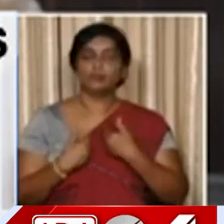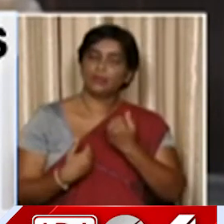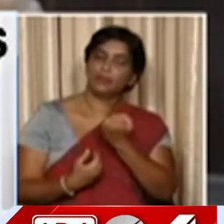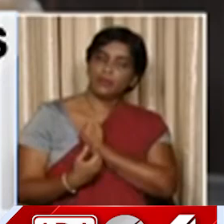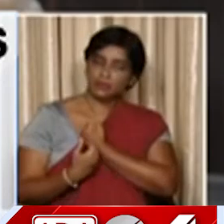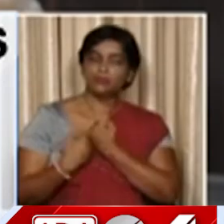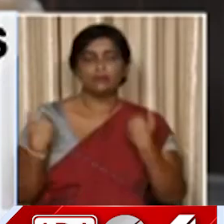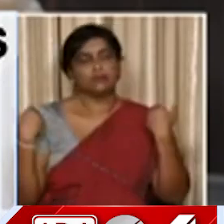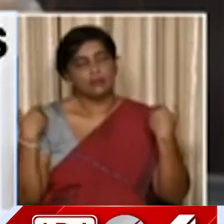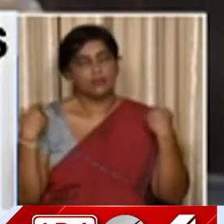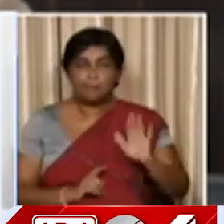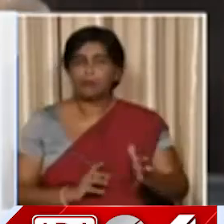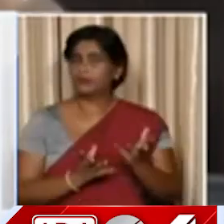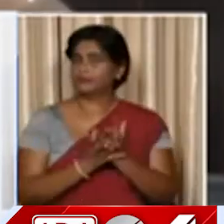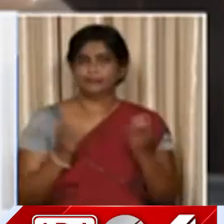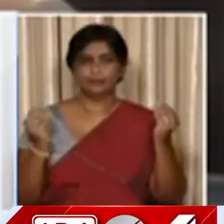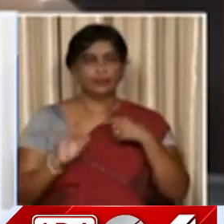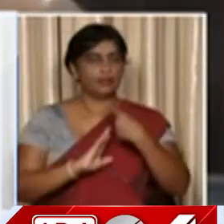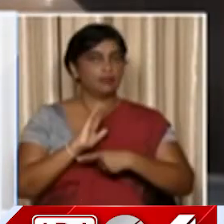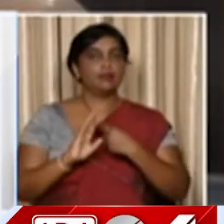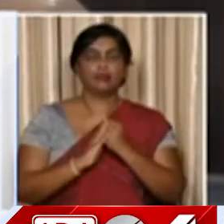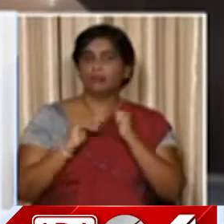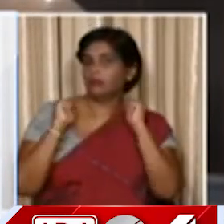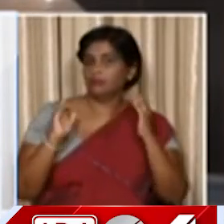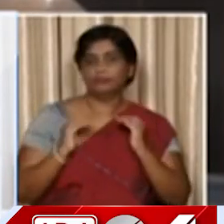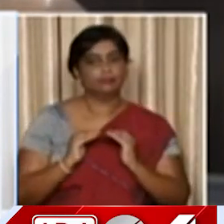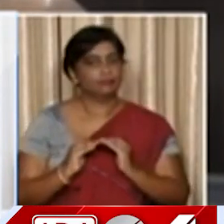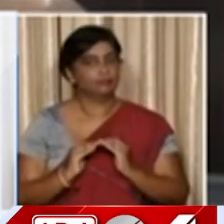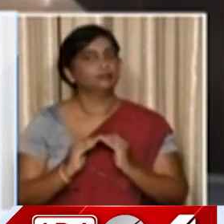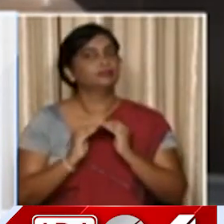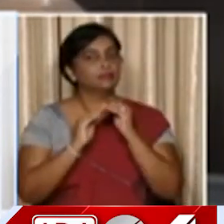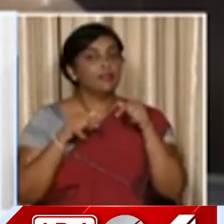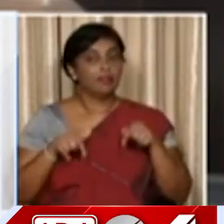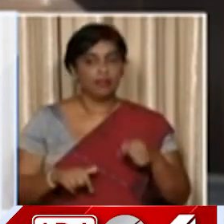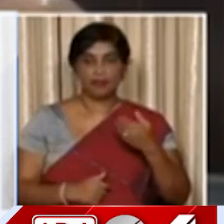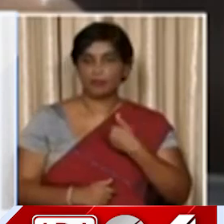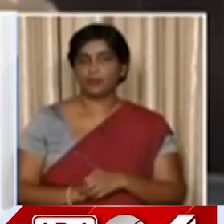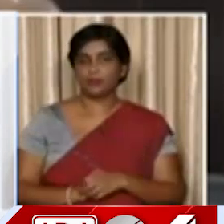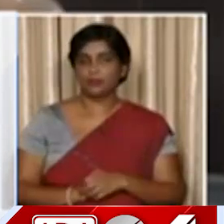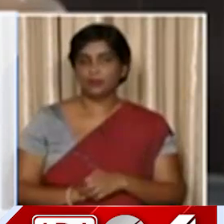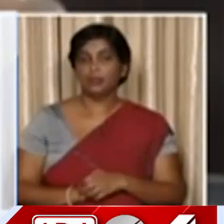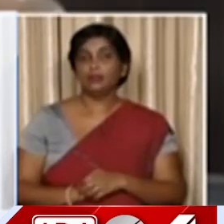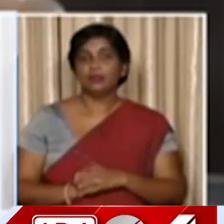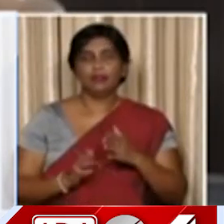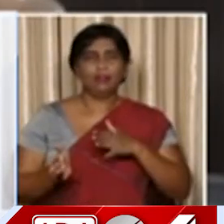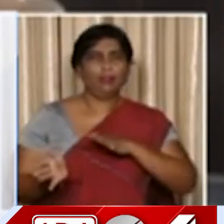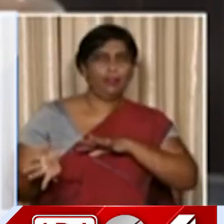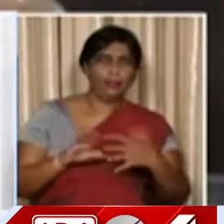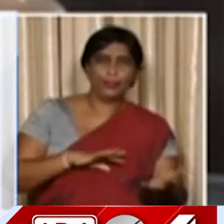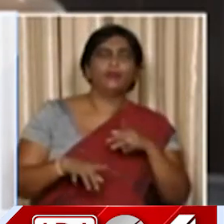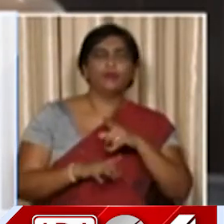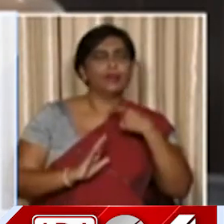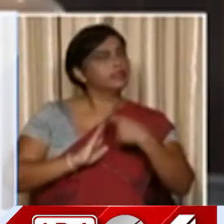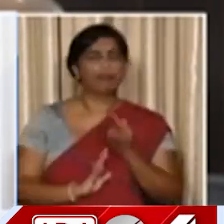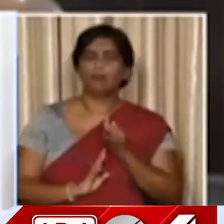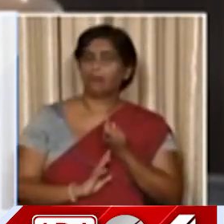වී වෙහෙස වී කටයුතු කරන බවයි රට කිසියම් ස්ථාවරත්වයකට පත් කරන්නට දැන් අපට පුළුවන් වෙලා තියෙනවා පිළිපැන ඇද වැටි තිබුණු ශ්‍රී